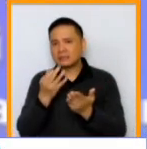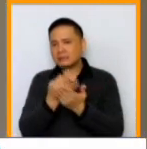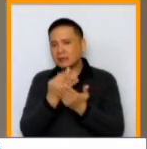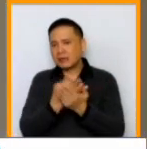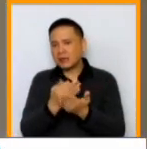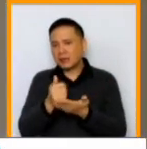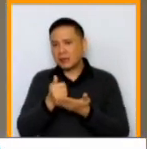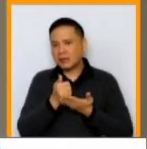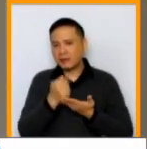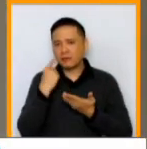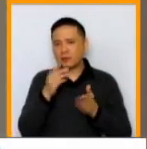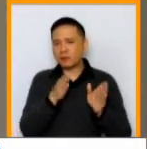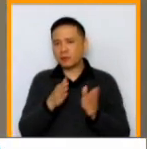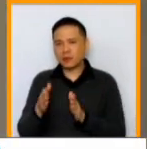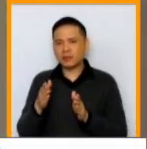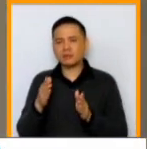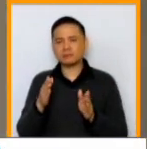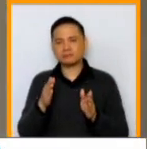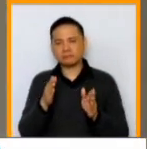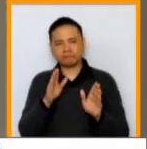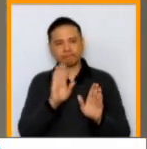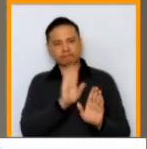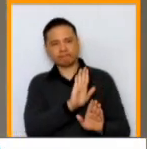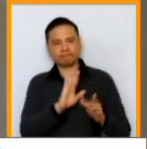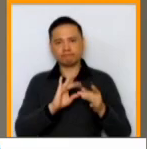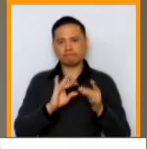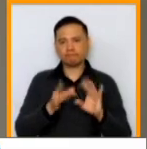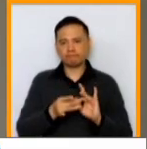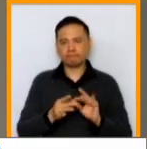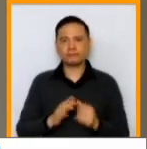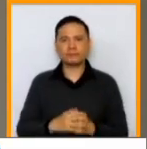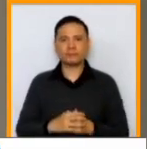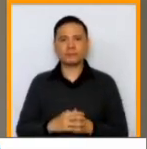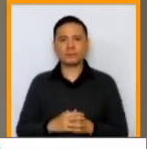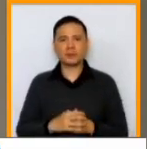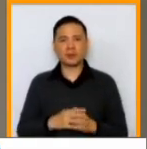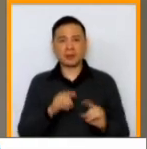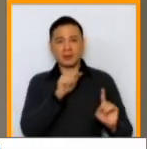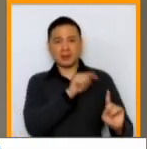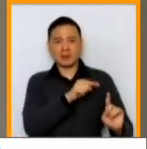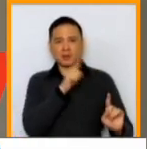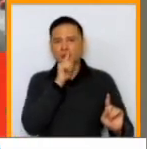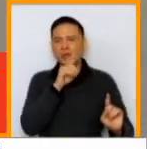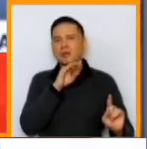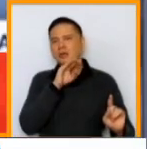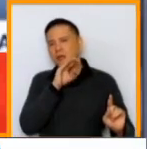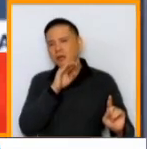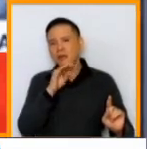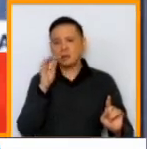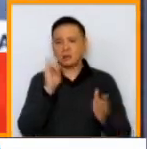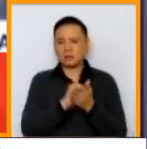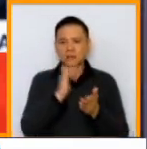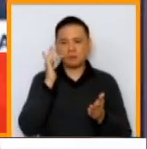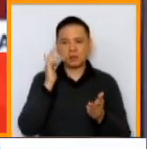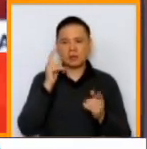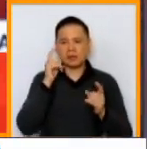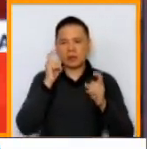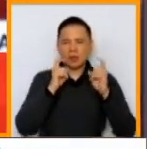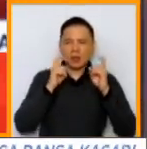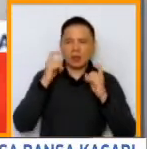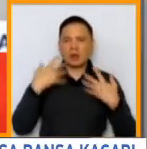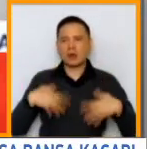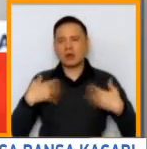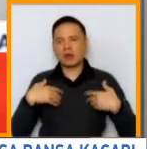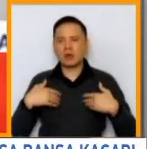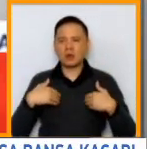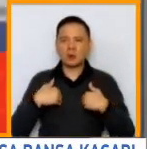Olympics. Ayon kay Hidilyn, hirap na siya kaya kinapalan na niya ang kanyang mukha. Nabahala rin siya para sa kanyang